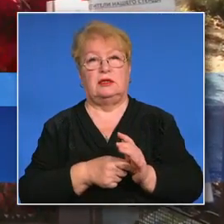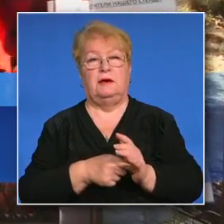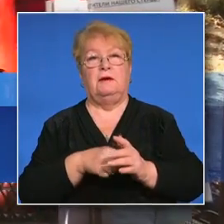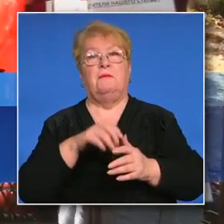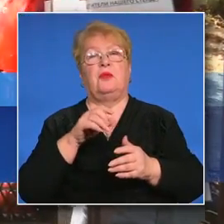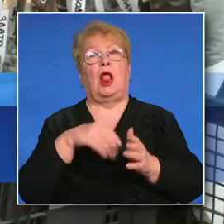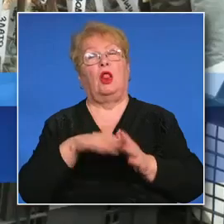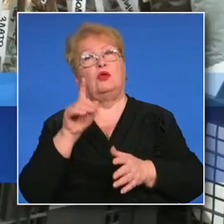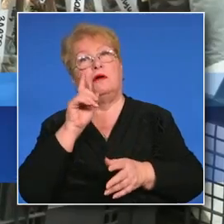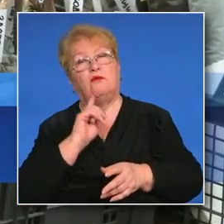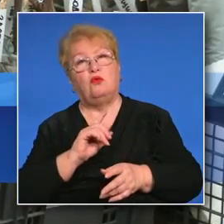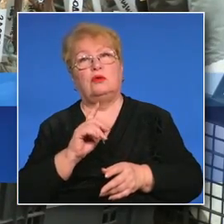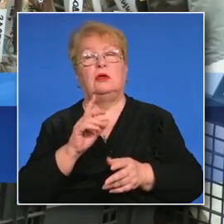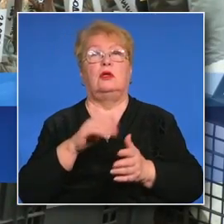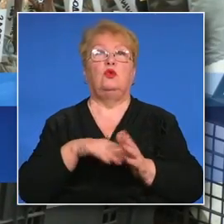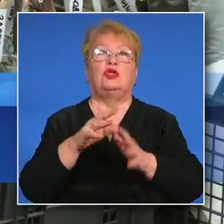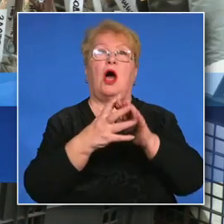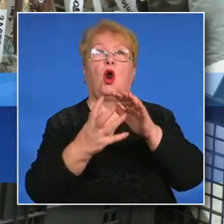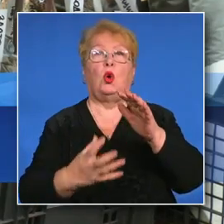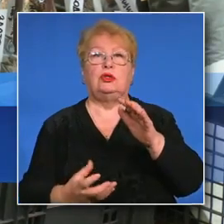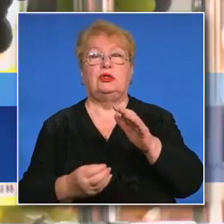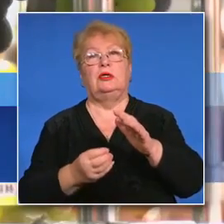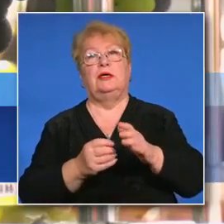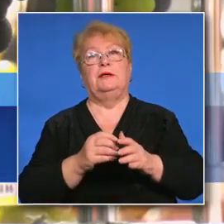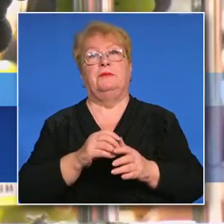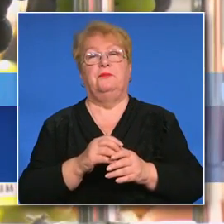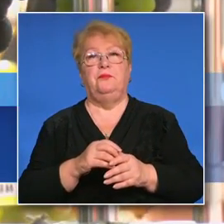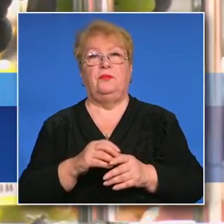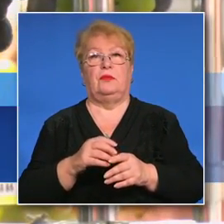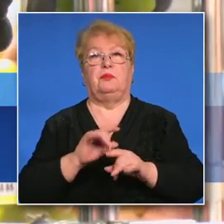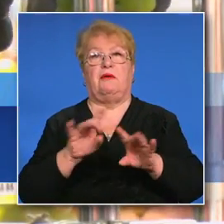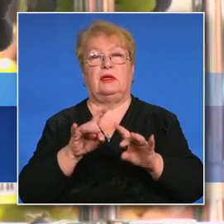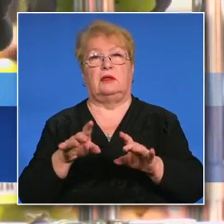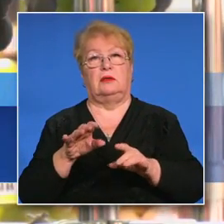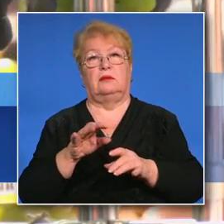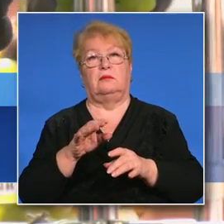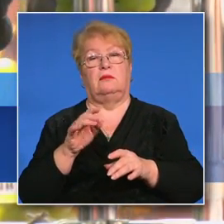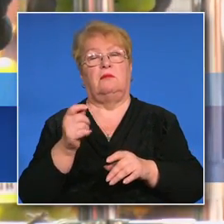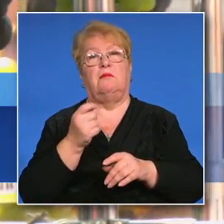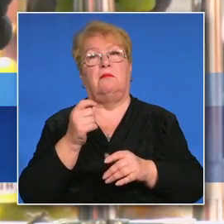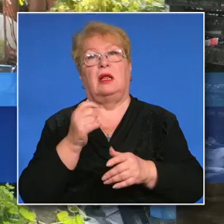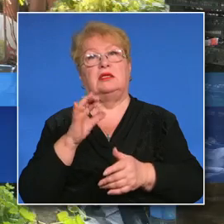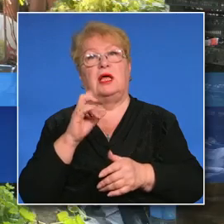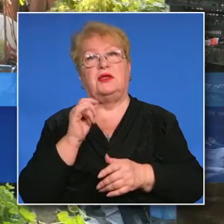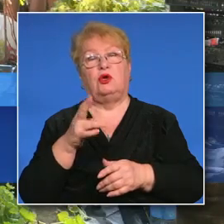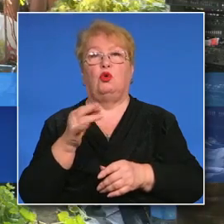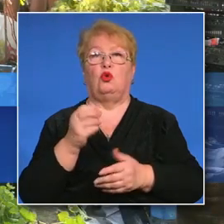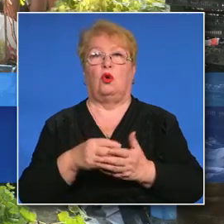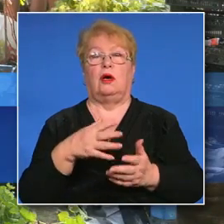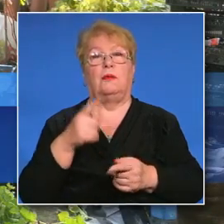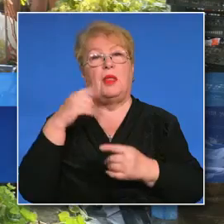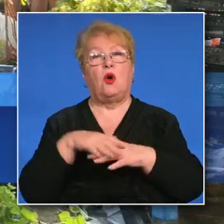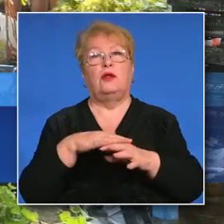вкус», «Лучшая гроздь», «Лучшая экспозиция», «Самая маленькая грозди» отдали победу в номинации «Мал золотник, да дорог». Народная